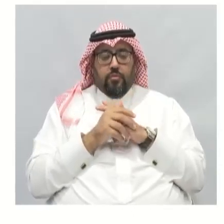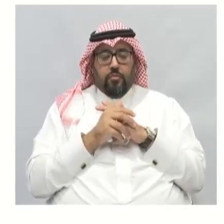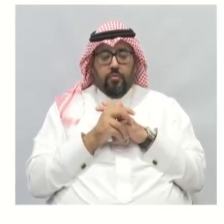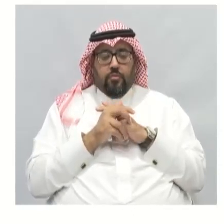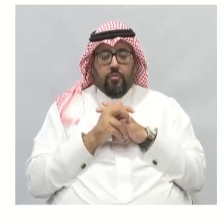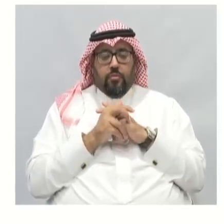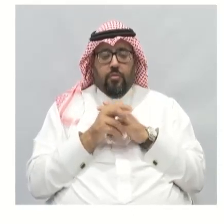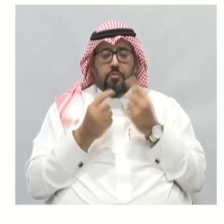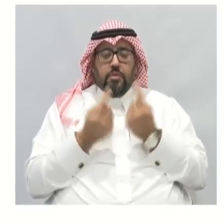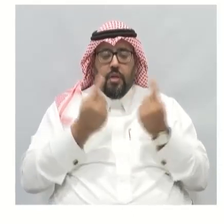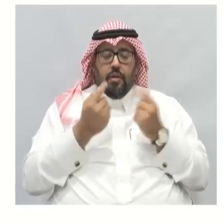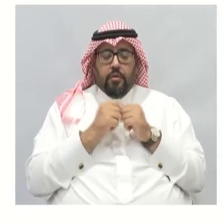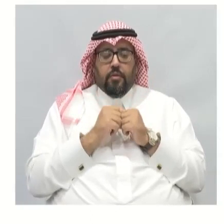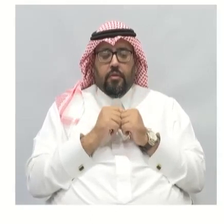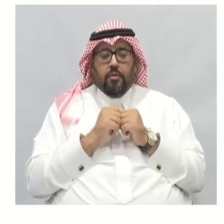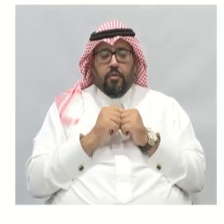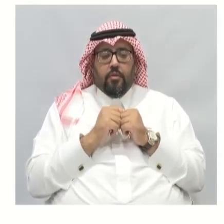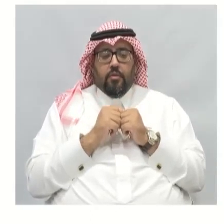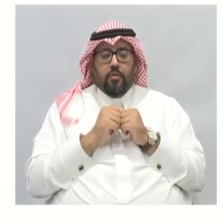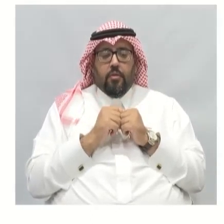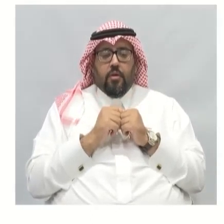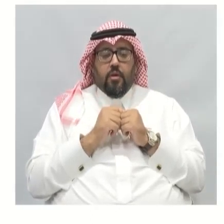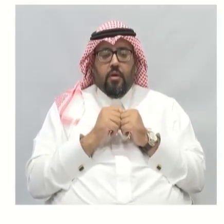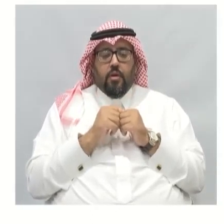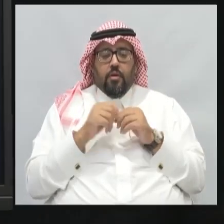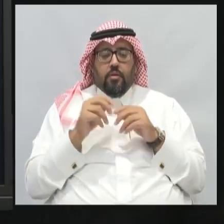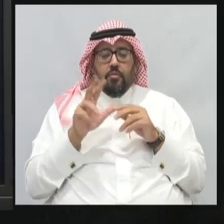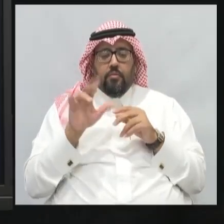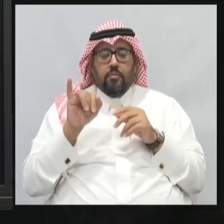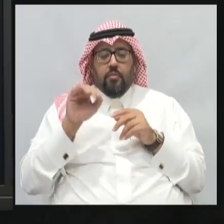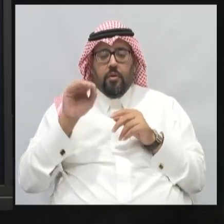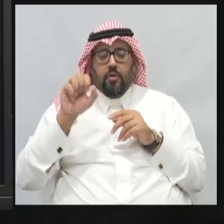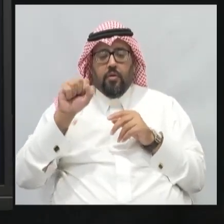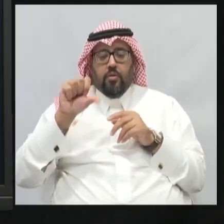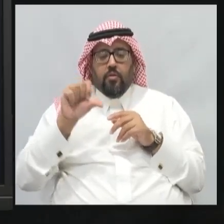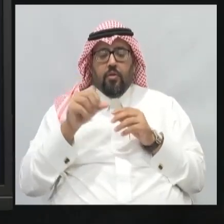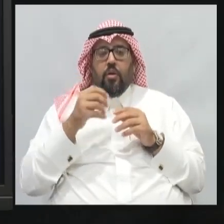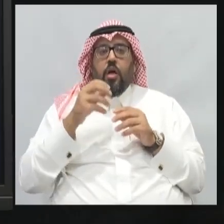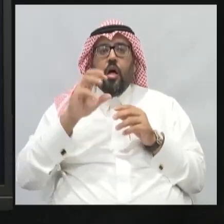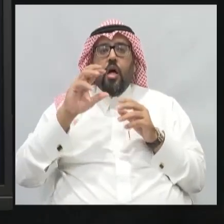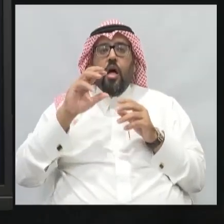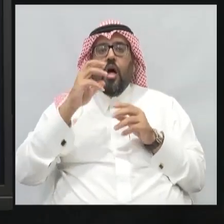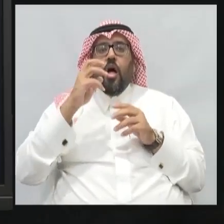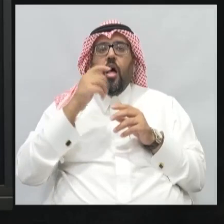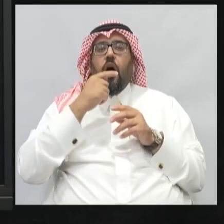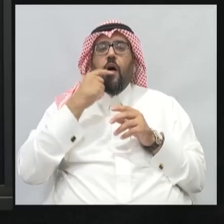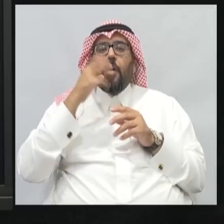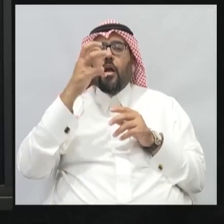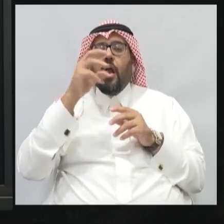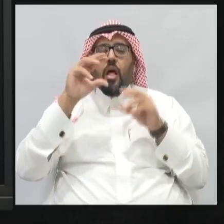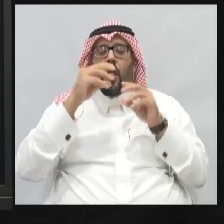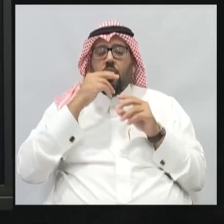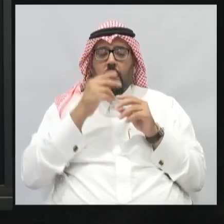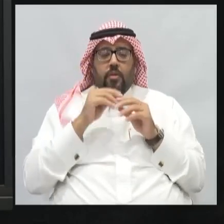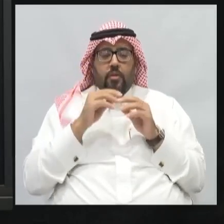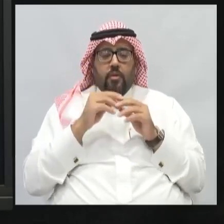احسنتم مزارع للمحصول بالتحديد محصول الطماطم وماذا نشاهد